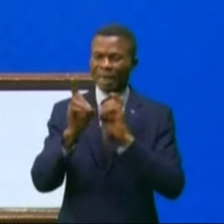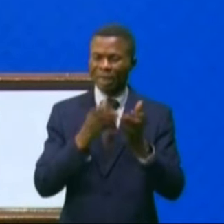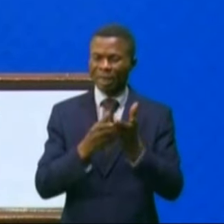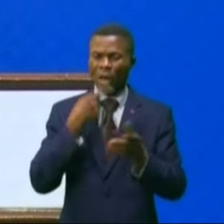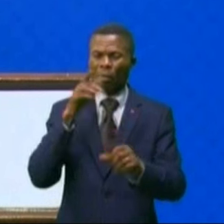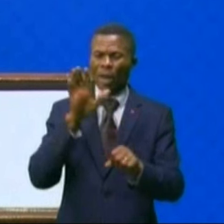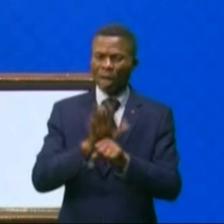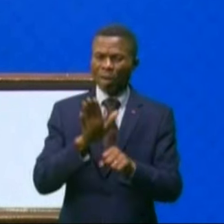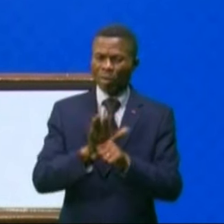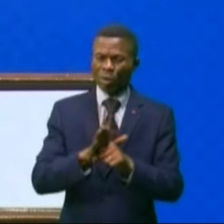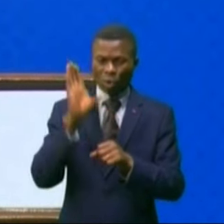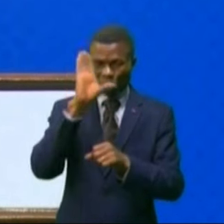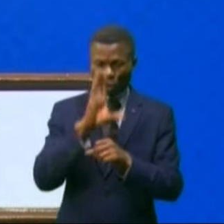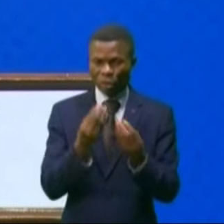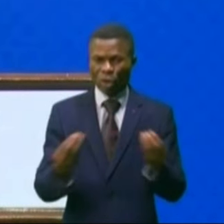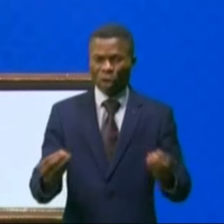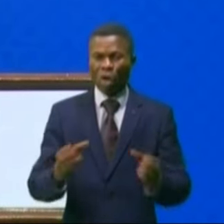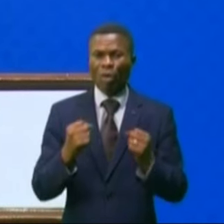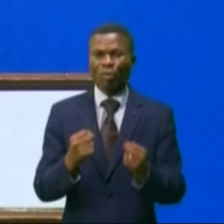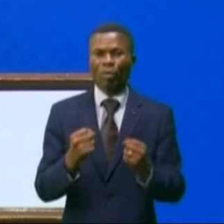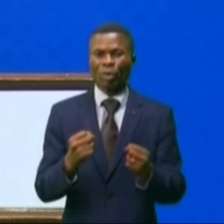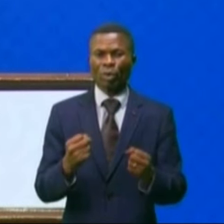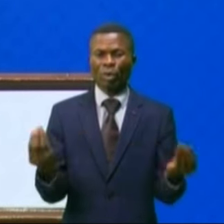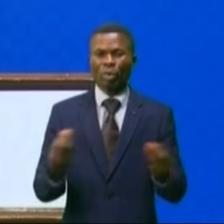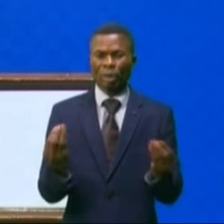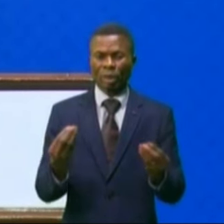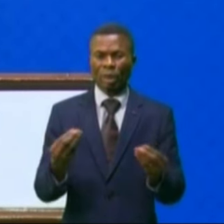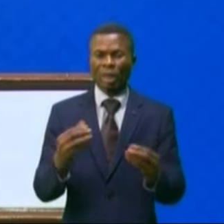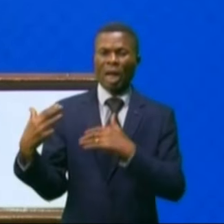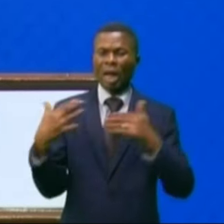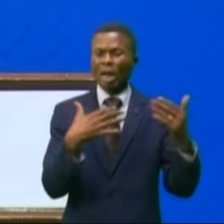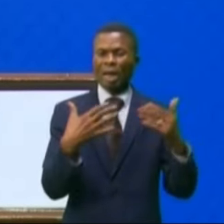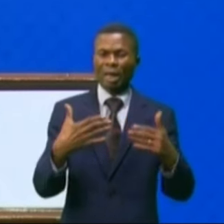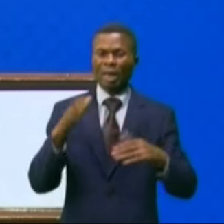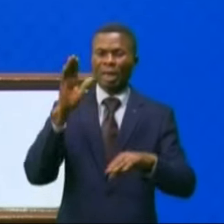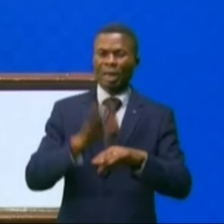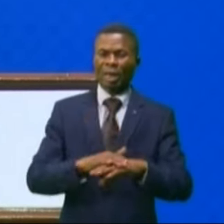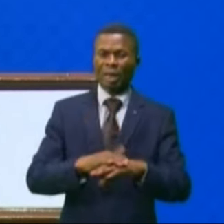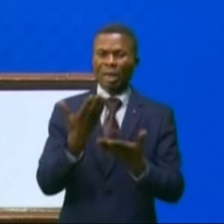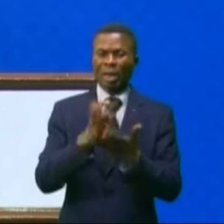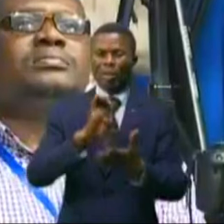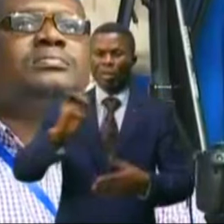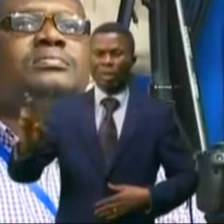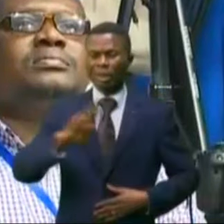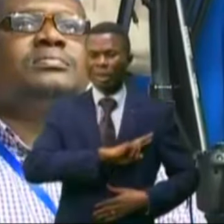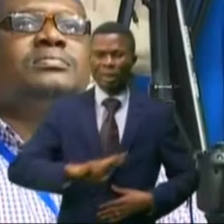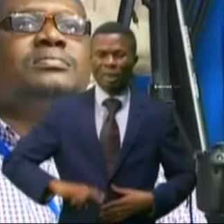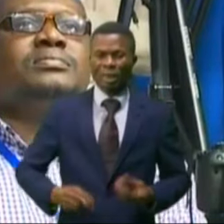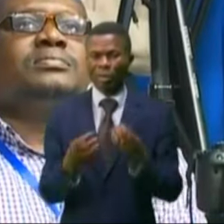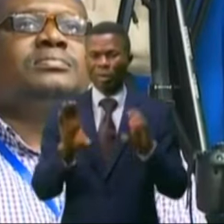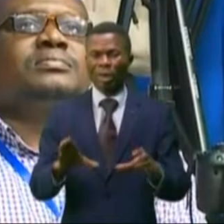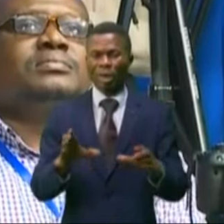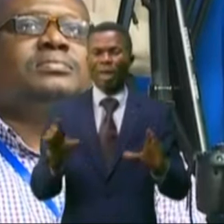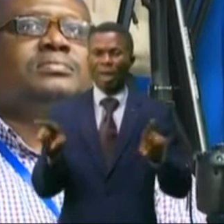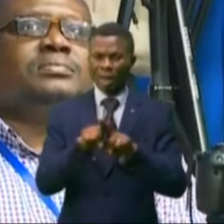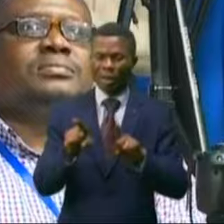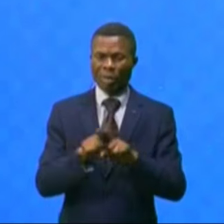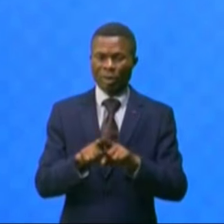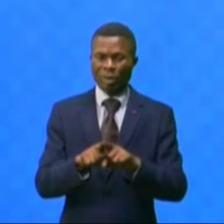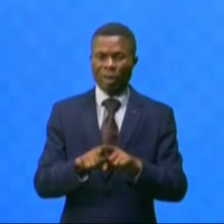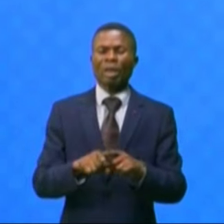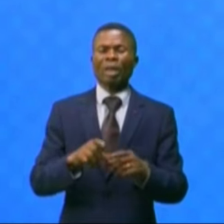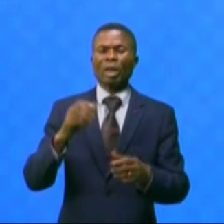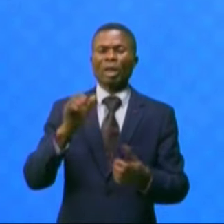discuter et chercher une solution durable à la guerre qui affecte la partie est du pays. En rapport avec la trêve